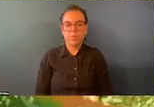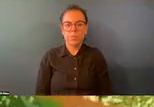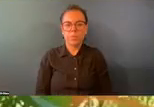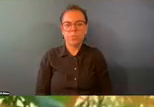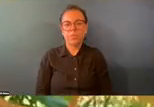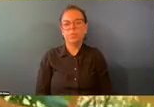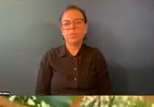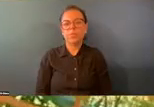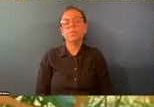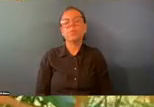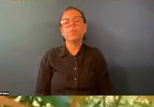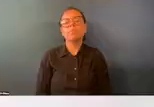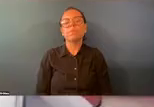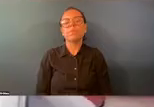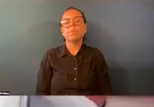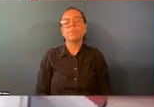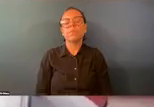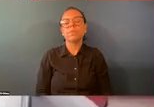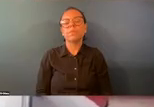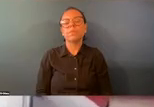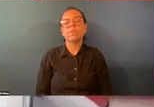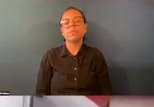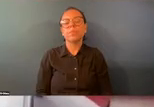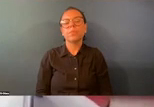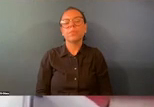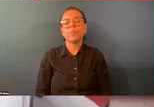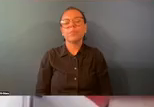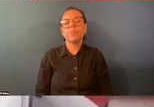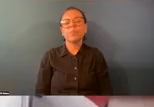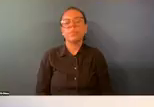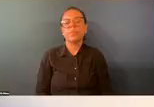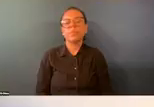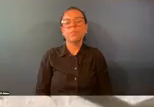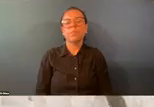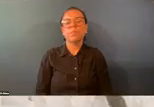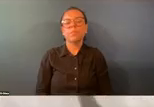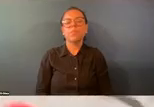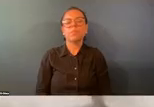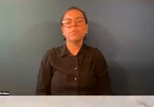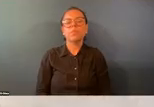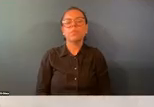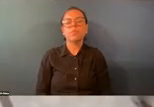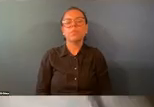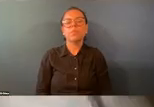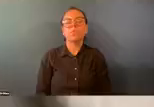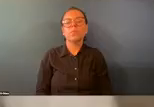خوب بارش هوا تغییر یافته است. تغییرات اقلیم خیلی احساس میشود.